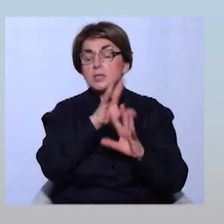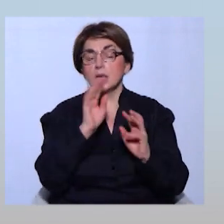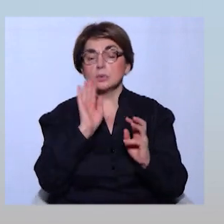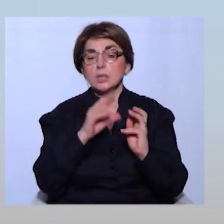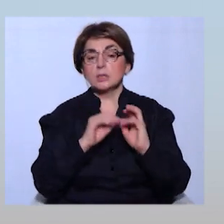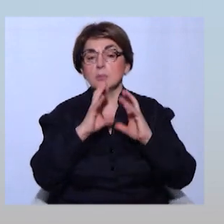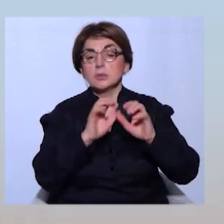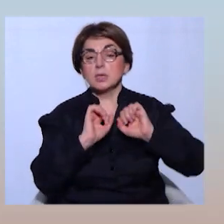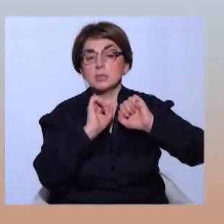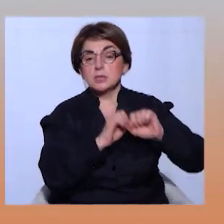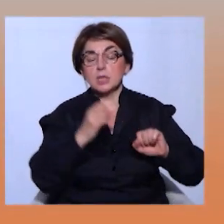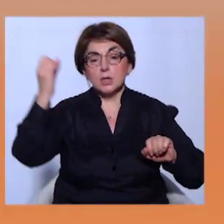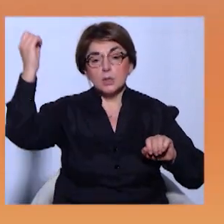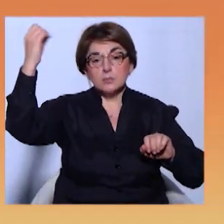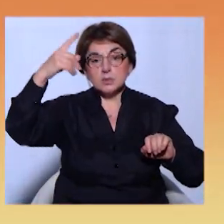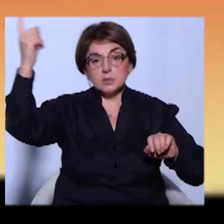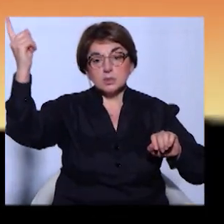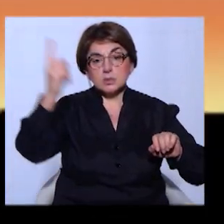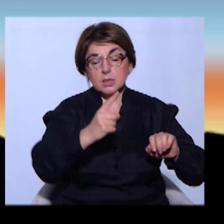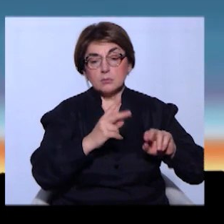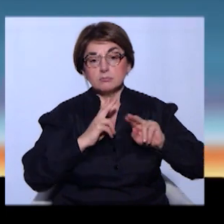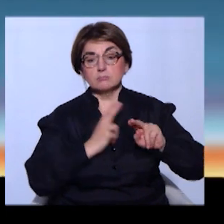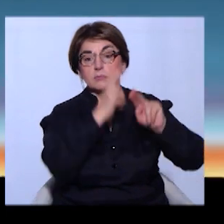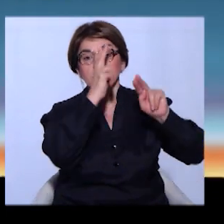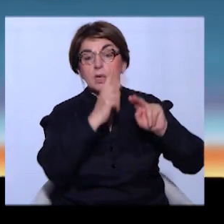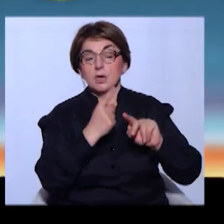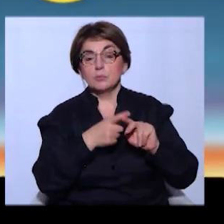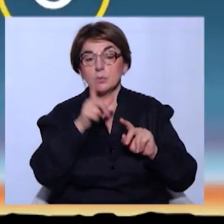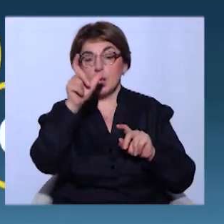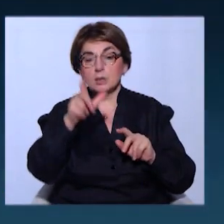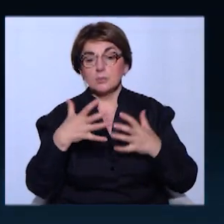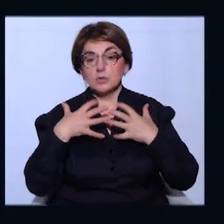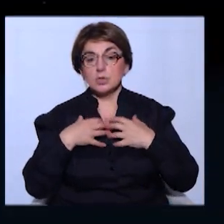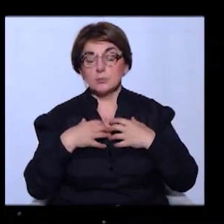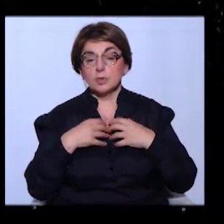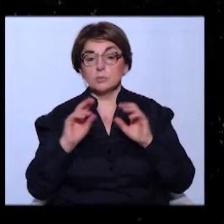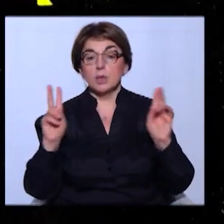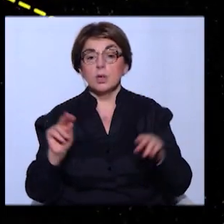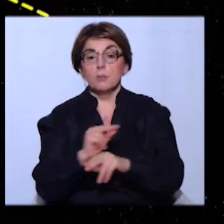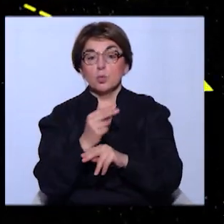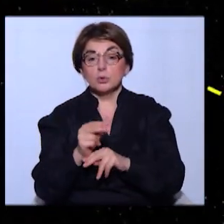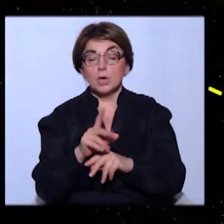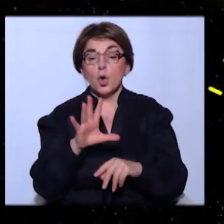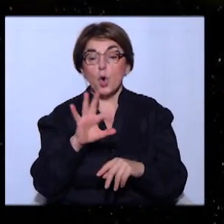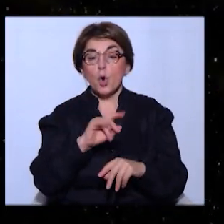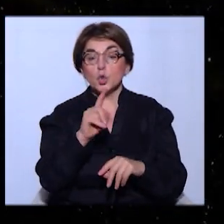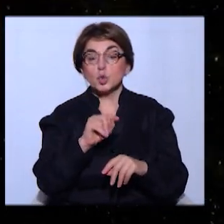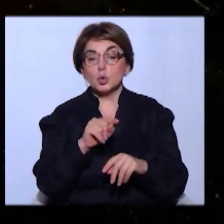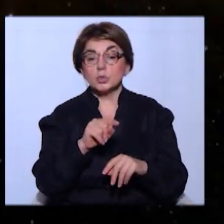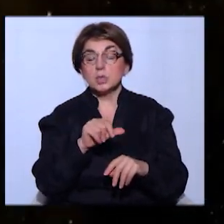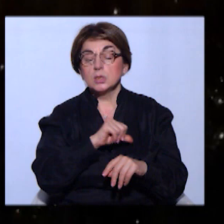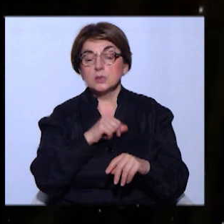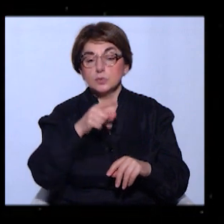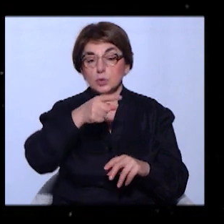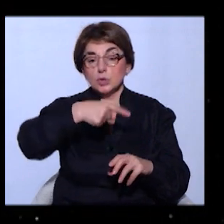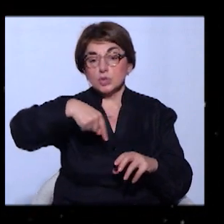ულტრაიისფერი გამოსხივების დონე ბევრად უფრო მაღალია დღესდღეობით, ვიდრე ეს იყო 50-100 წლის წინ. ამას კი იწვევს ოზონის ხვრელის